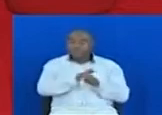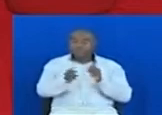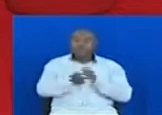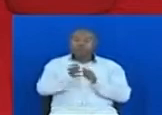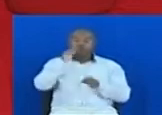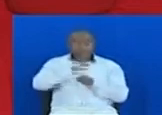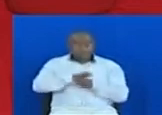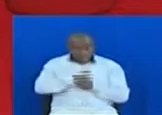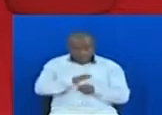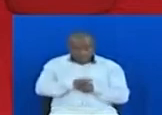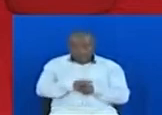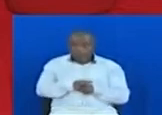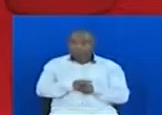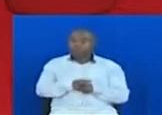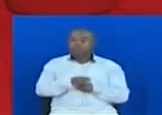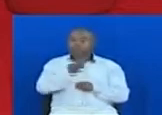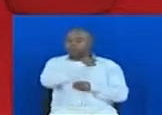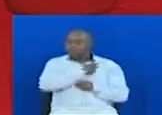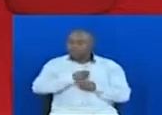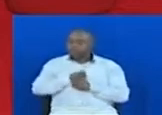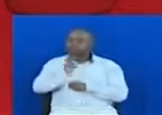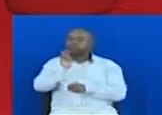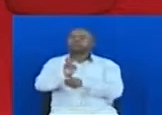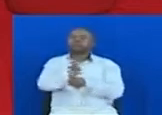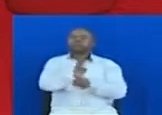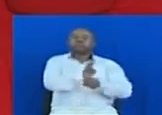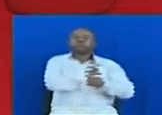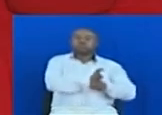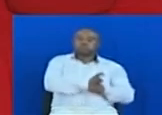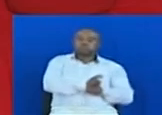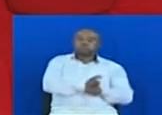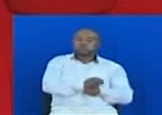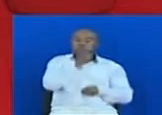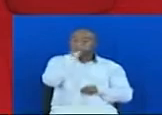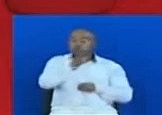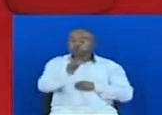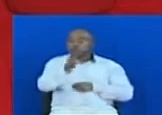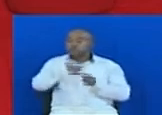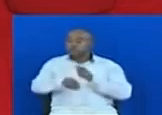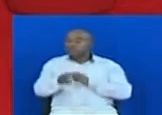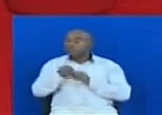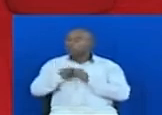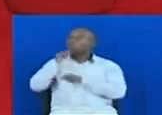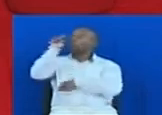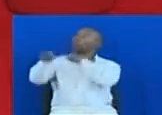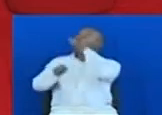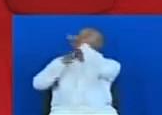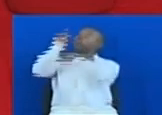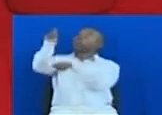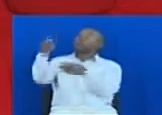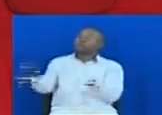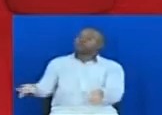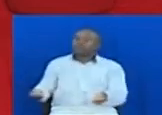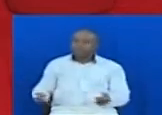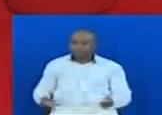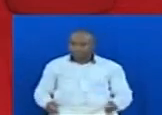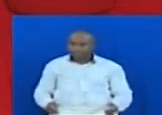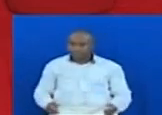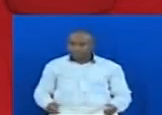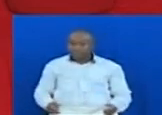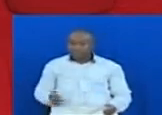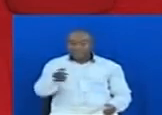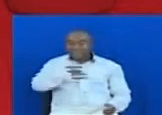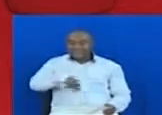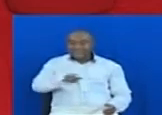Mheshimiwa Rais na timu yake ameyasimamia, watu humu ndani tulikuwa tunazodoana. Nikikueleza sisi tumelalamika kuhusiana